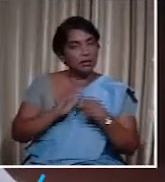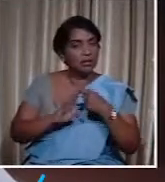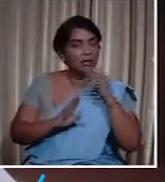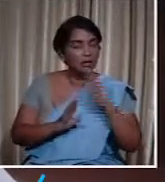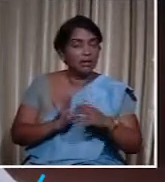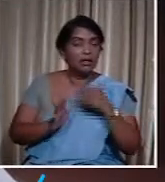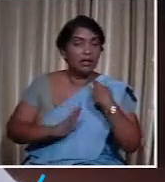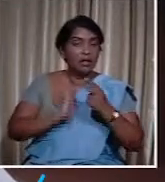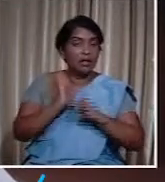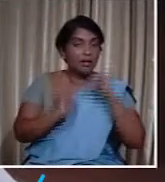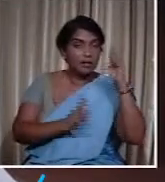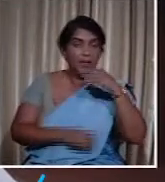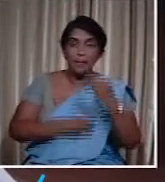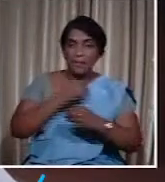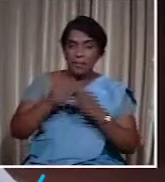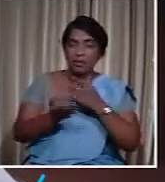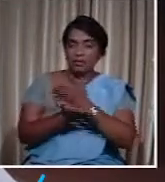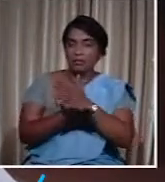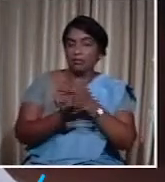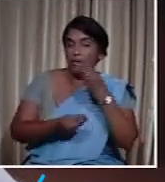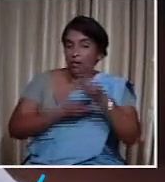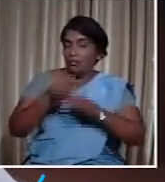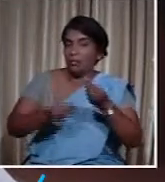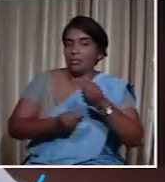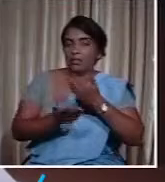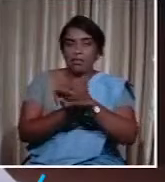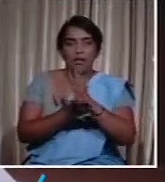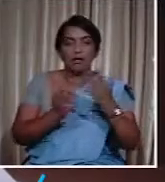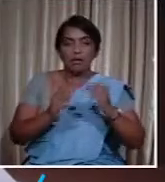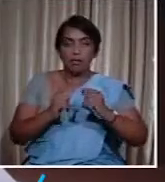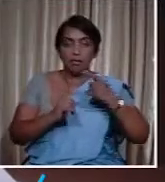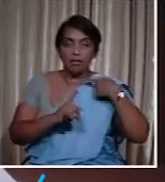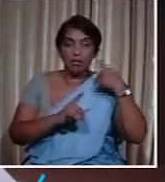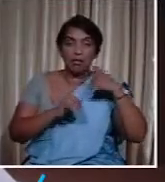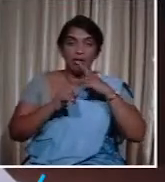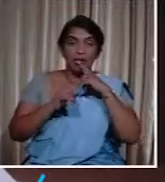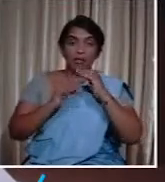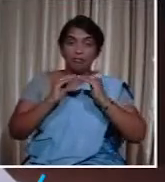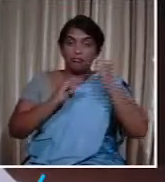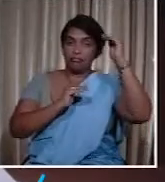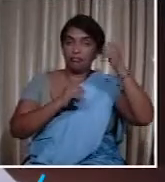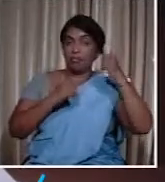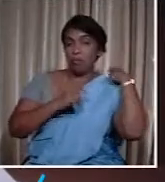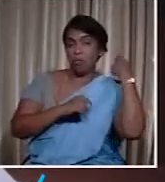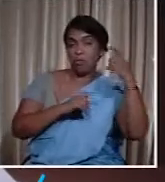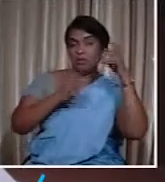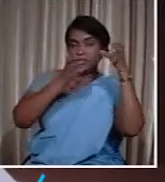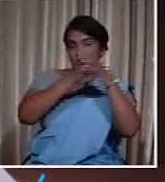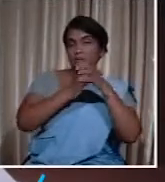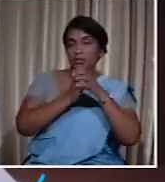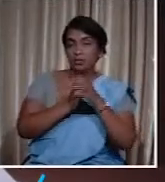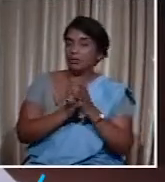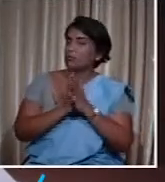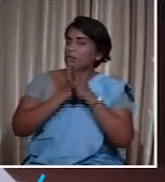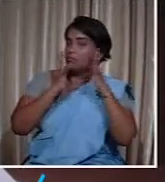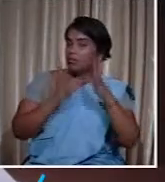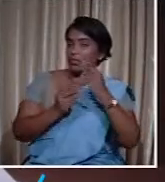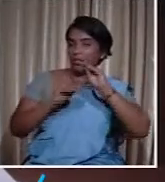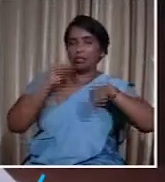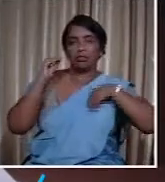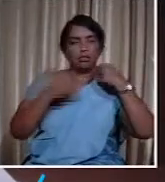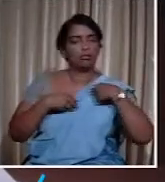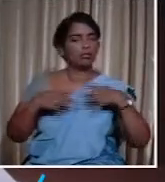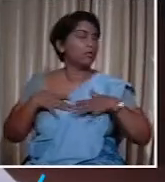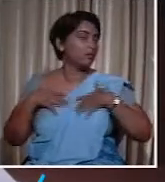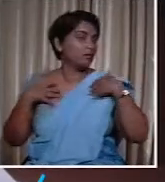ජාතික නිෂ්පාදනය සාධාරණ ලෙස බෙදින්නේ නේ. ඉහළ ඉන්න ඉතා කුඩා පංගුවක් රටේ ජාතික ධනයෙන් අතිශය විශාල ප්‍රමාණයක් භුක්ති